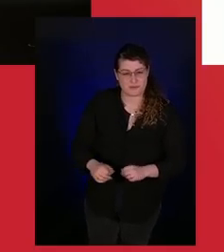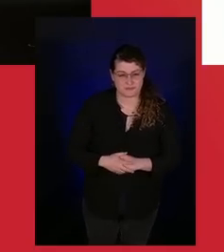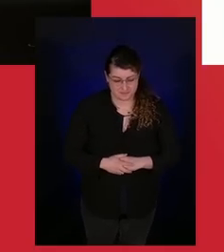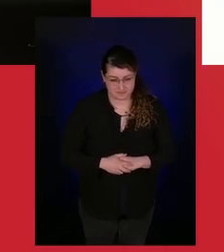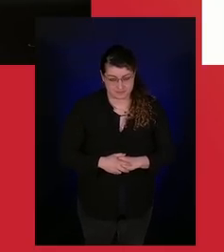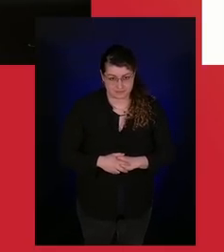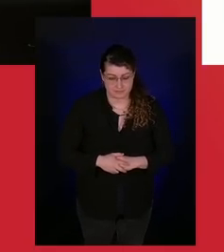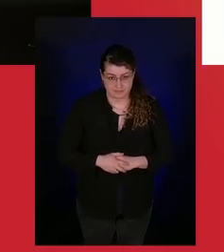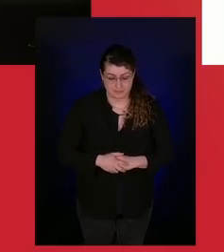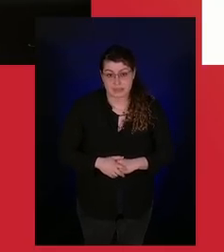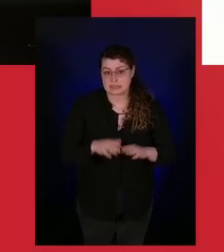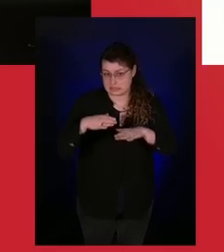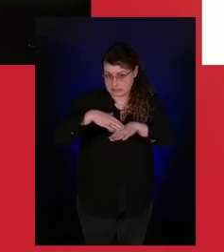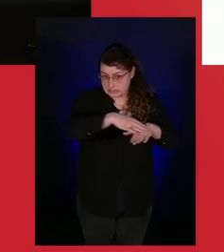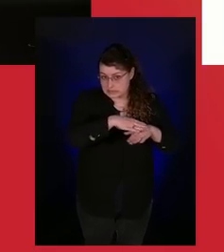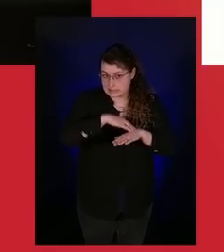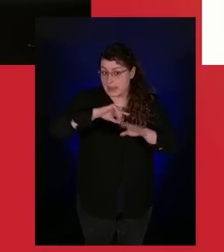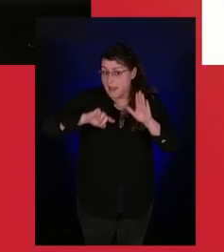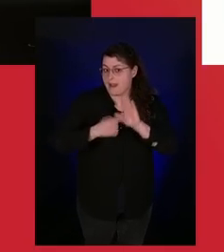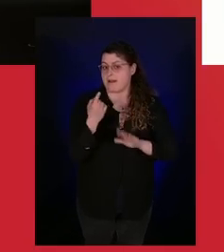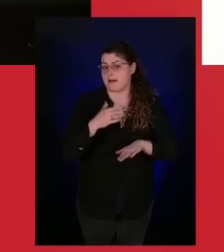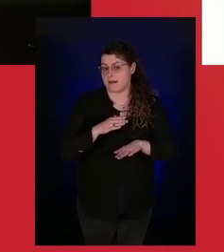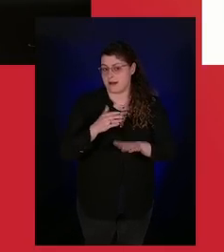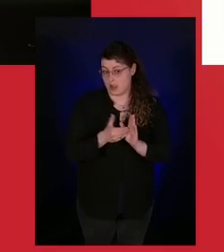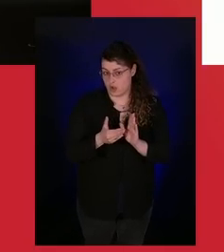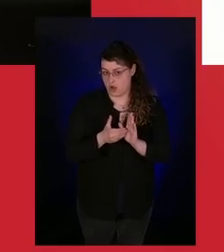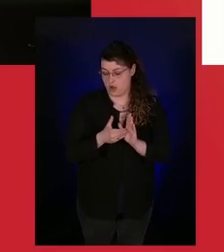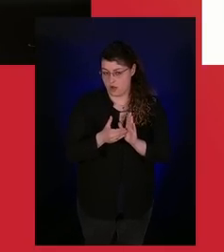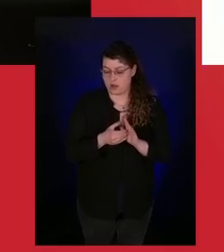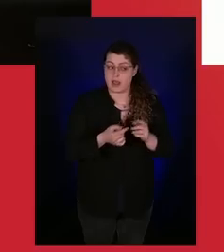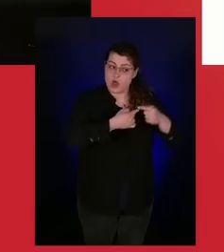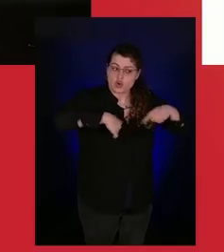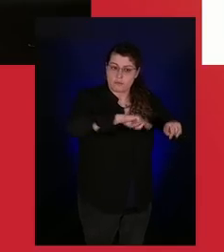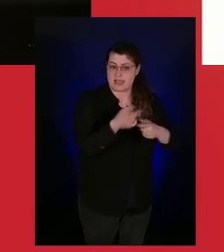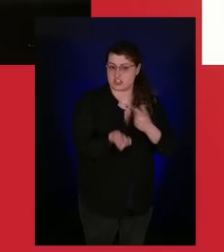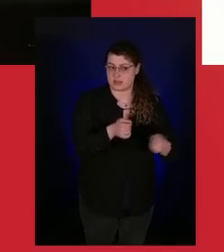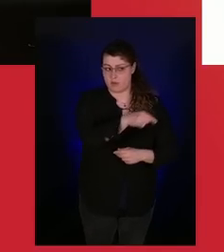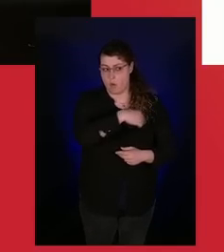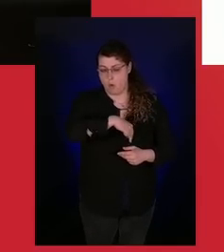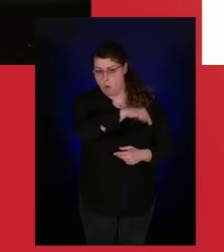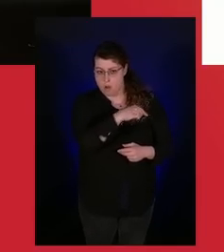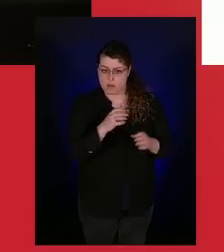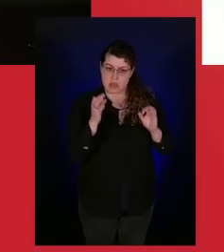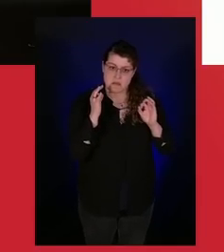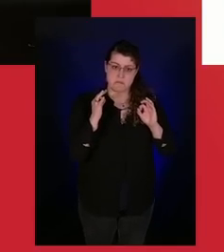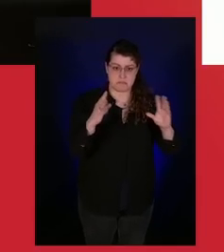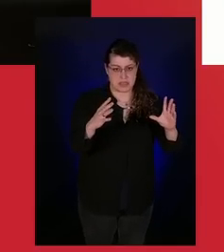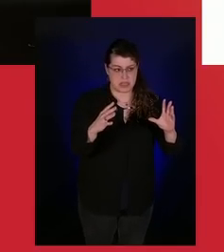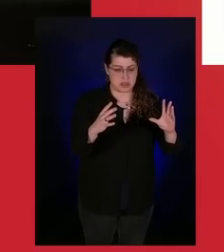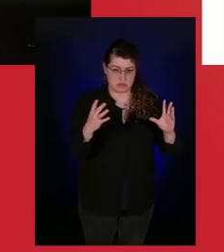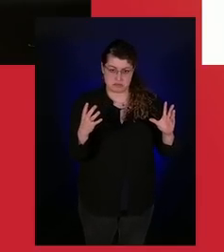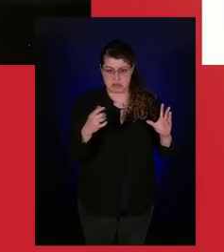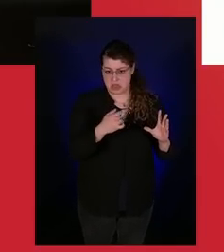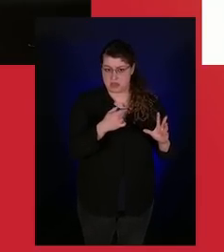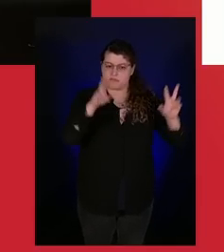Nous tenons à rappeler une nouvelle fois que le comité de gestion ne peut être considéré comme l'arbitre